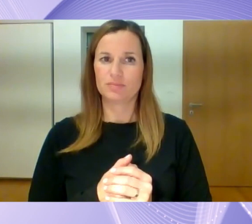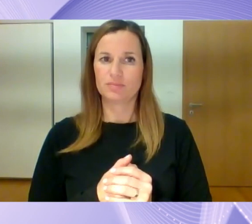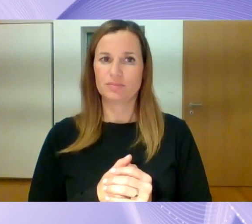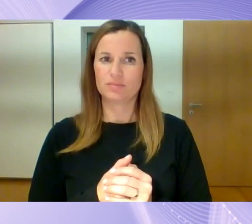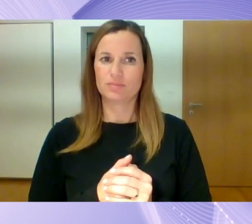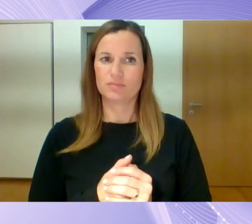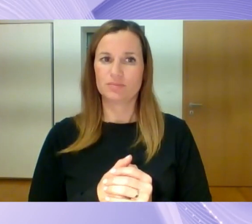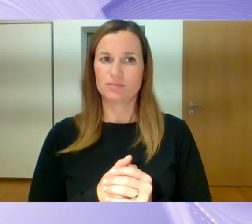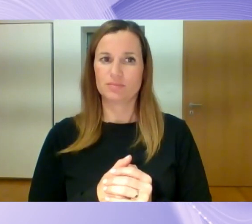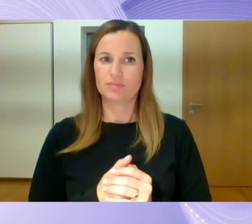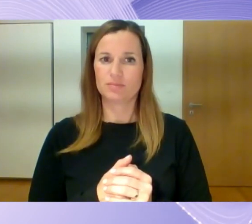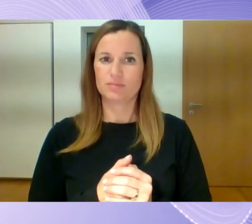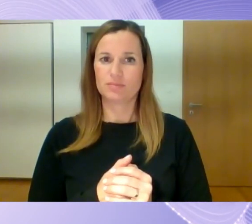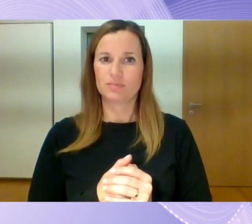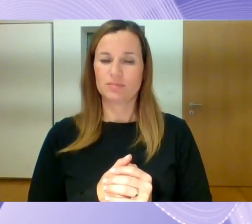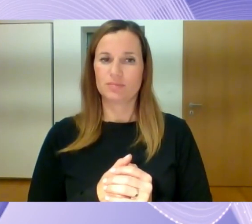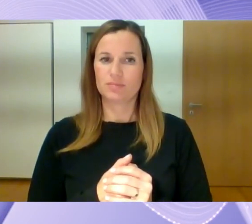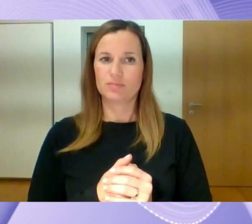pa nogi skupaj.